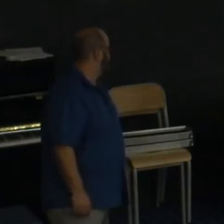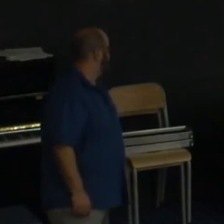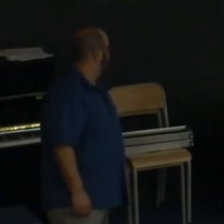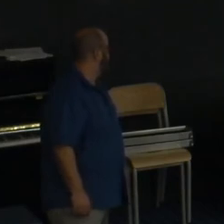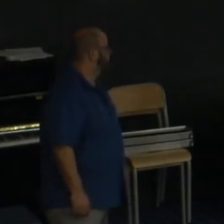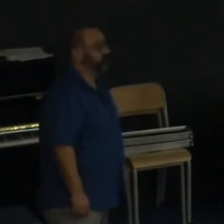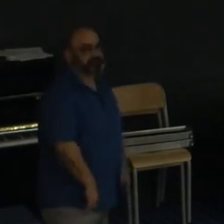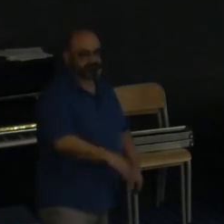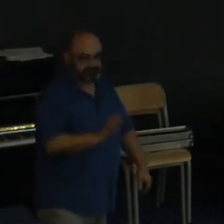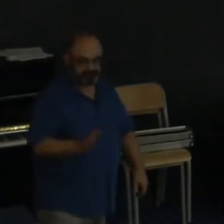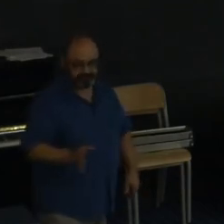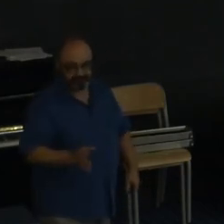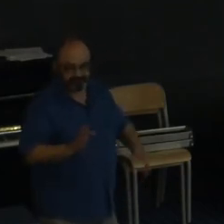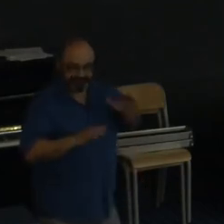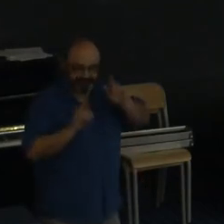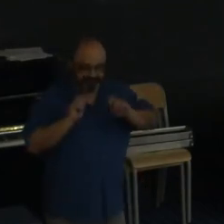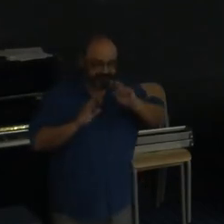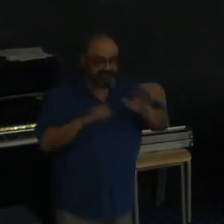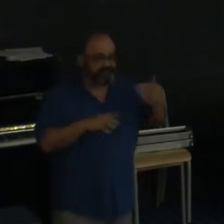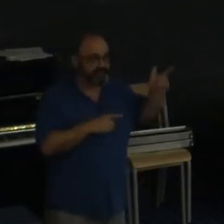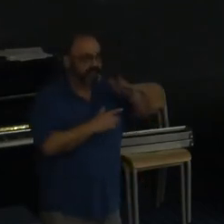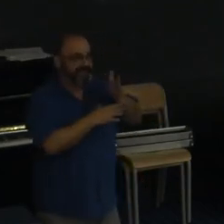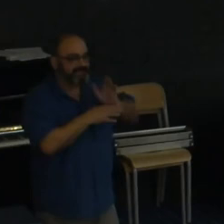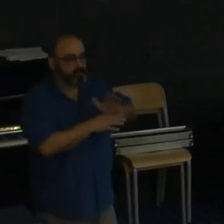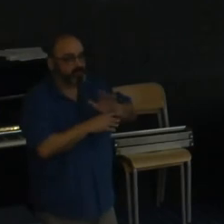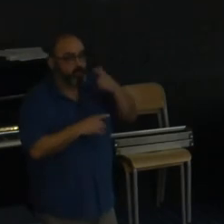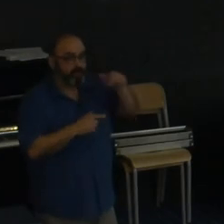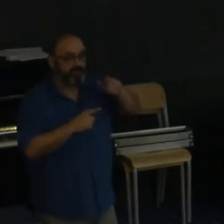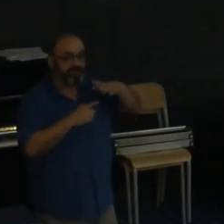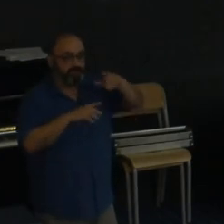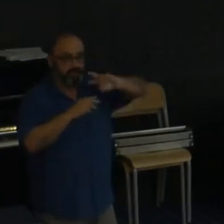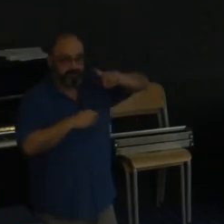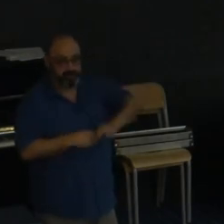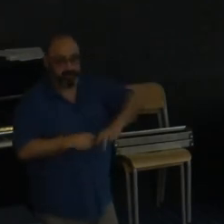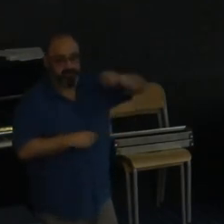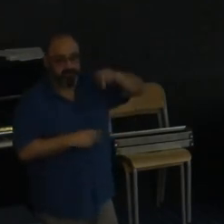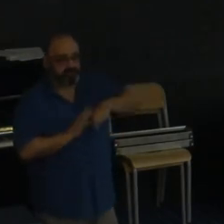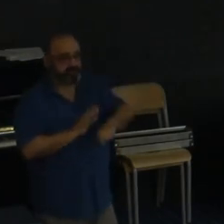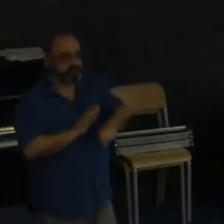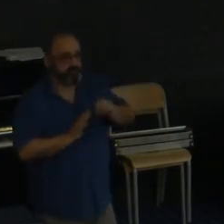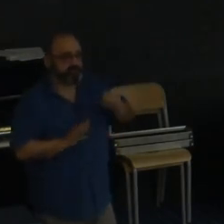Ouais, bon. On va pas chipoter. La petite démo, c'est simplement pour montrer qu'on peut s'amuser là-dessus.